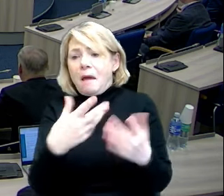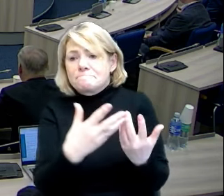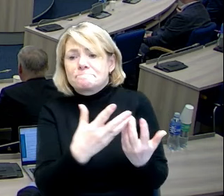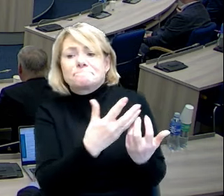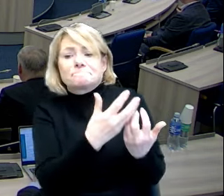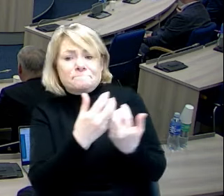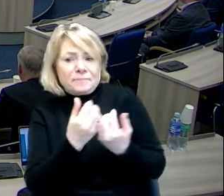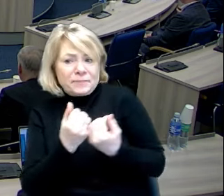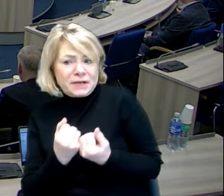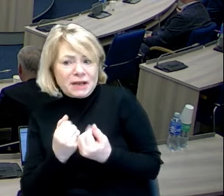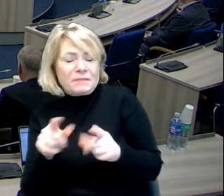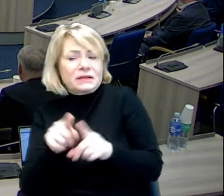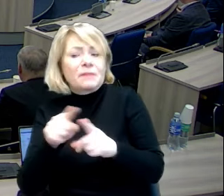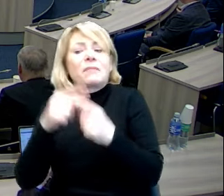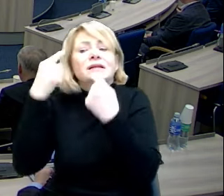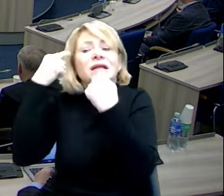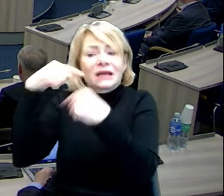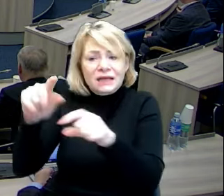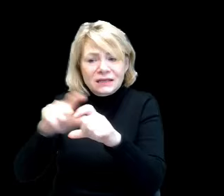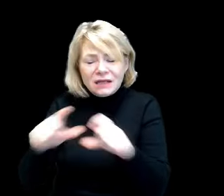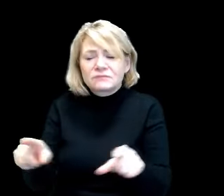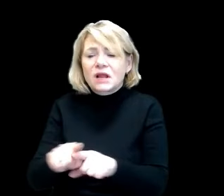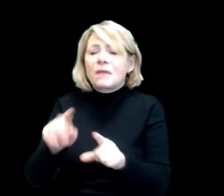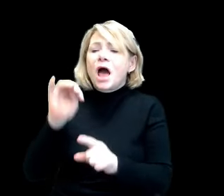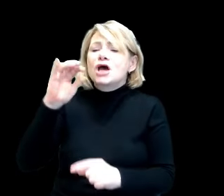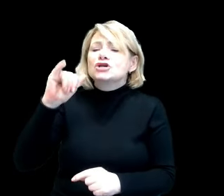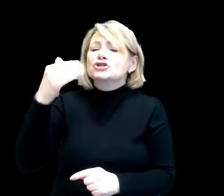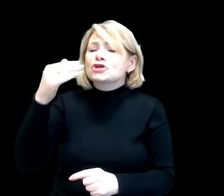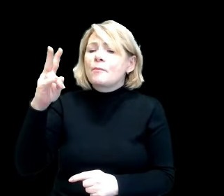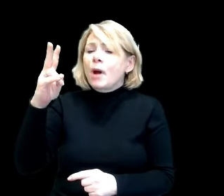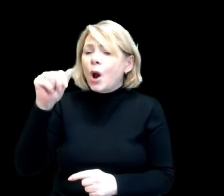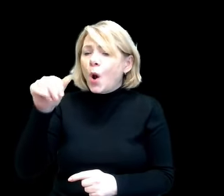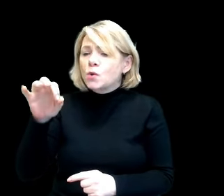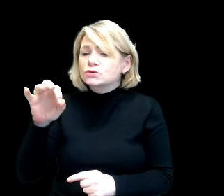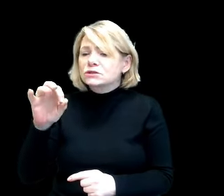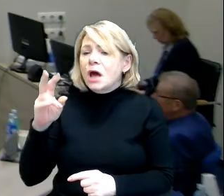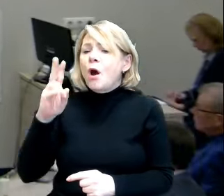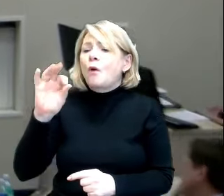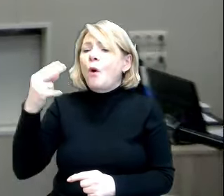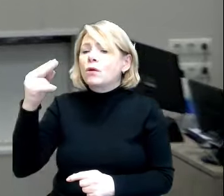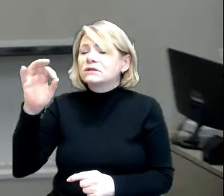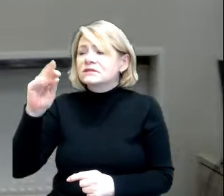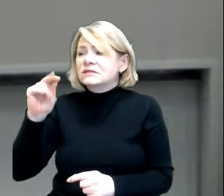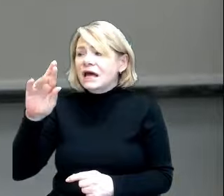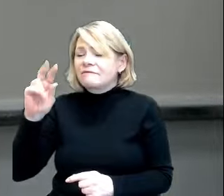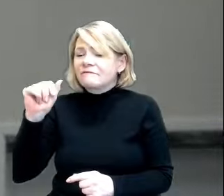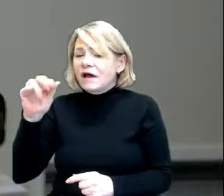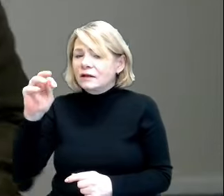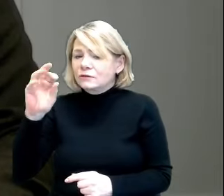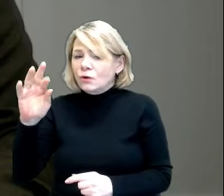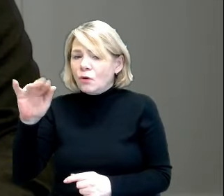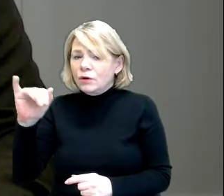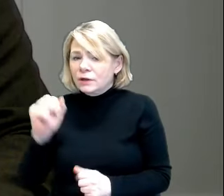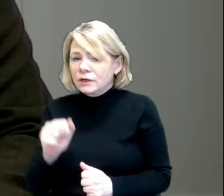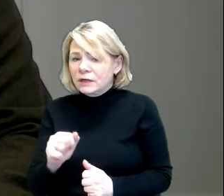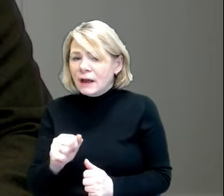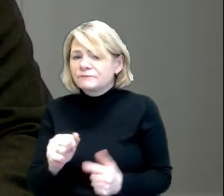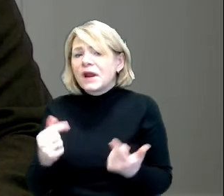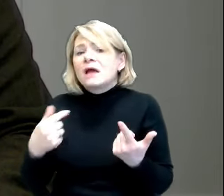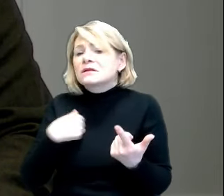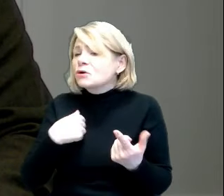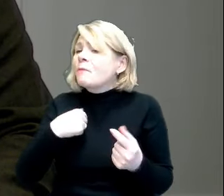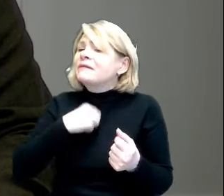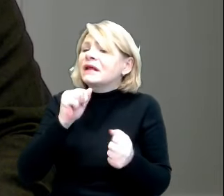kitas mokyklas klaipėdos asio šimkaus konservatoriją ir taip toliau čia turėčiau pasitikslinti ar tikrai tik dėl koncertų salės